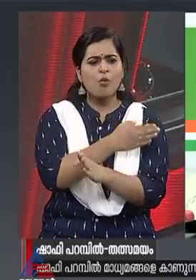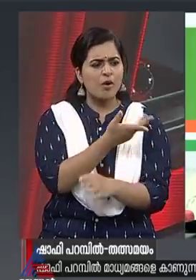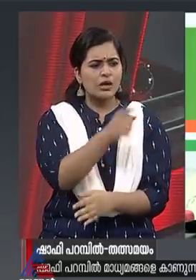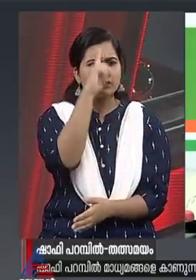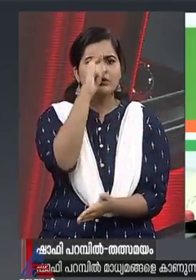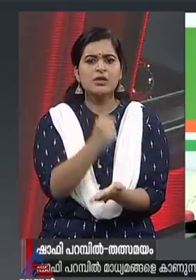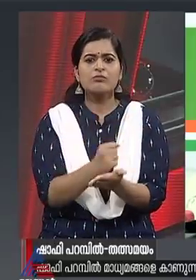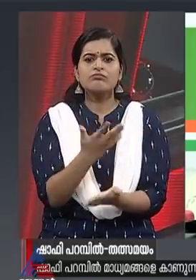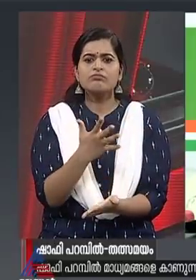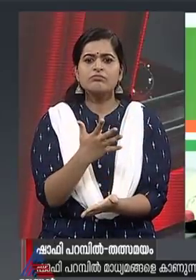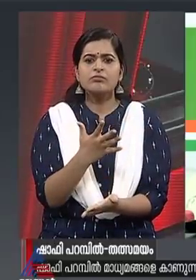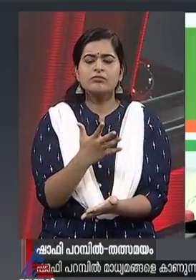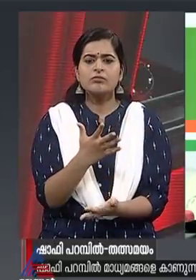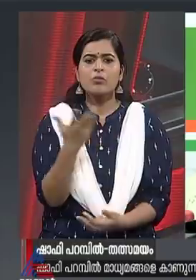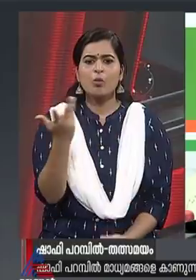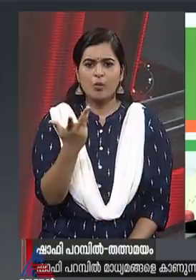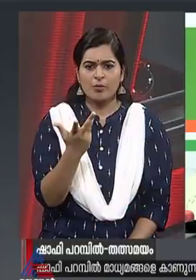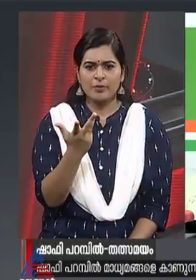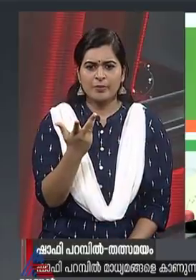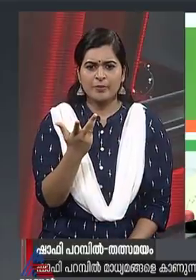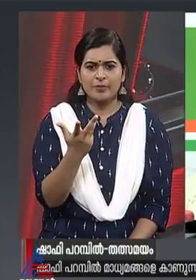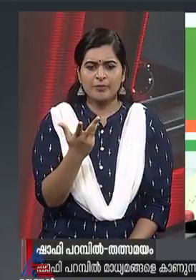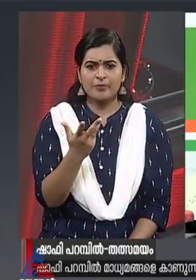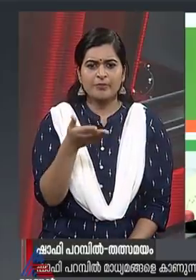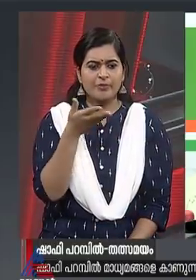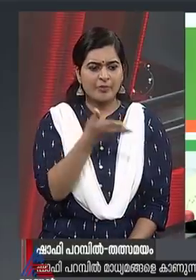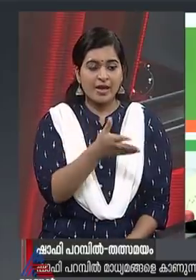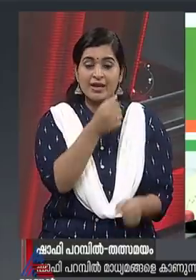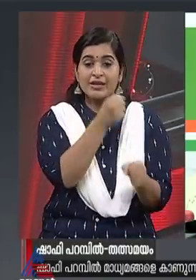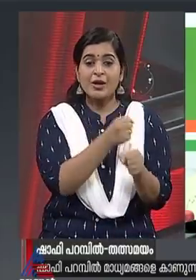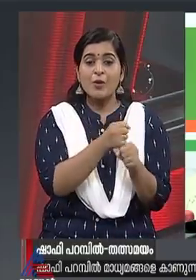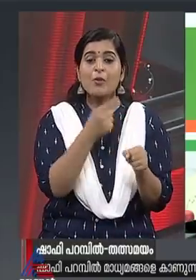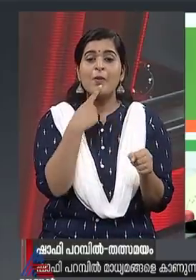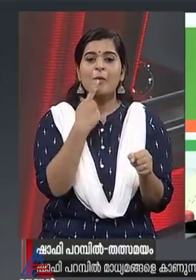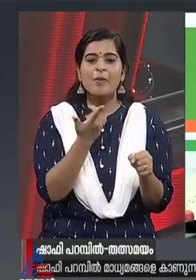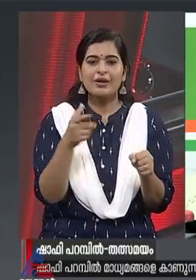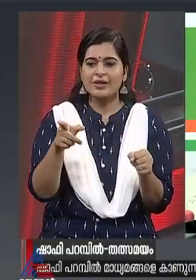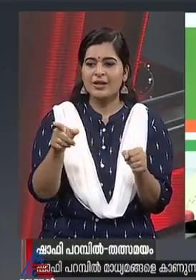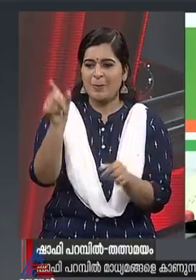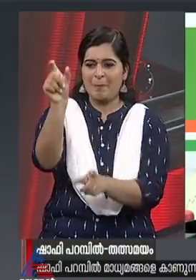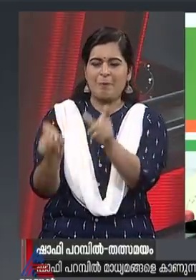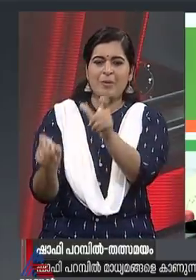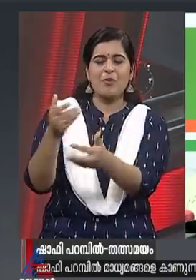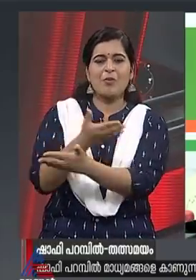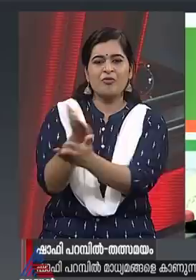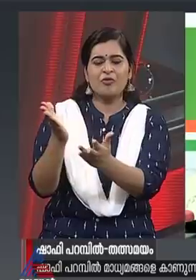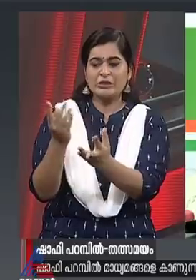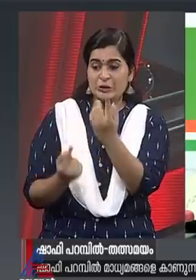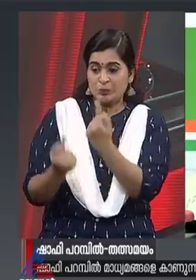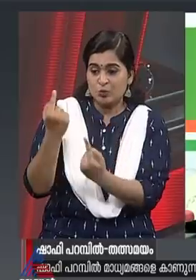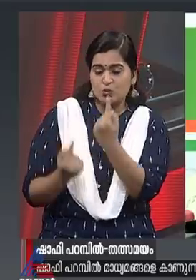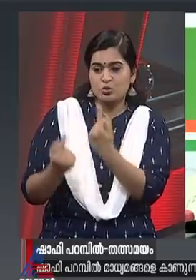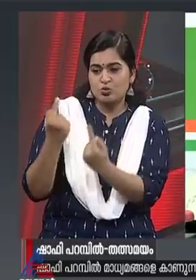ഈ ഗവൺമെന്റ് എന്തിനെ ആ സമരങ്ങളെ മുഴുവൻ രാഷ്ട്രീയ പ്രേരിതമെന്ന് പറഞ്ഞ് അവരെ രാഷ്ട്രീയമായി ചാപ്പകുത്തി അവരുടെ